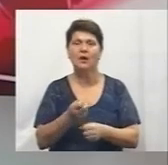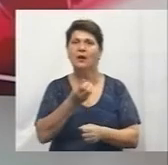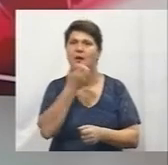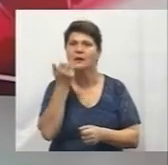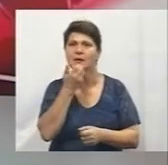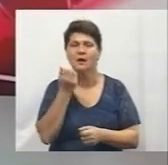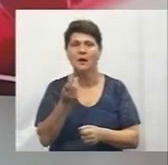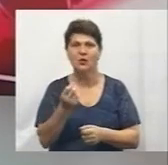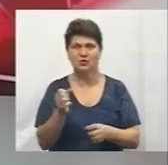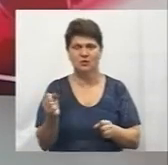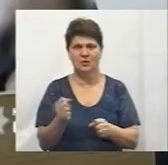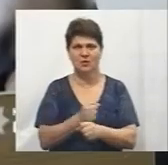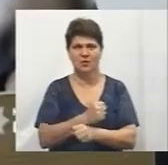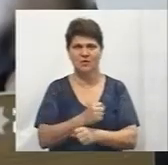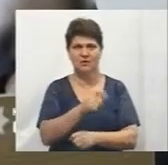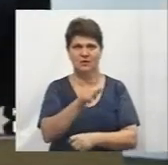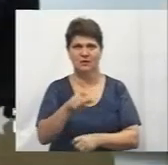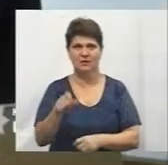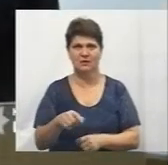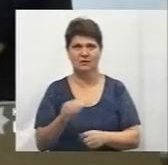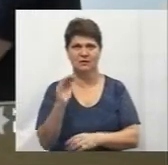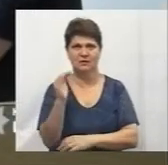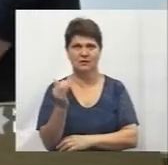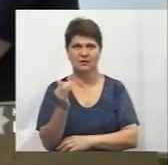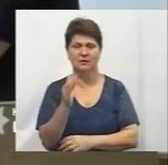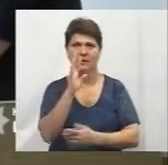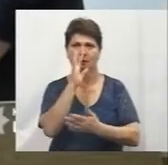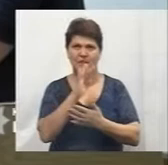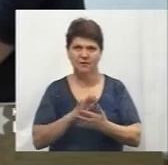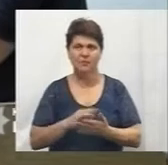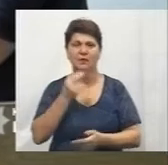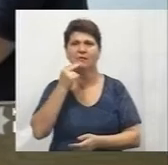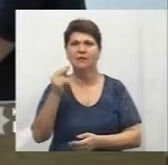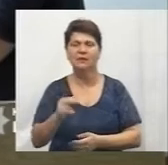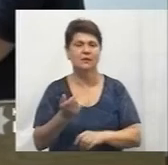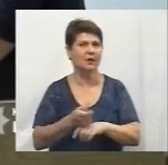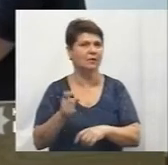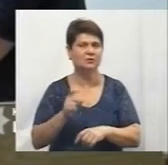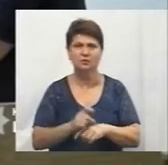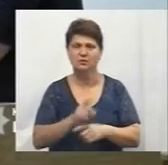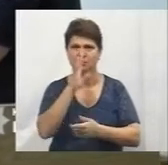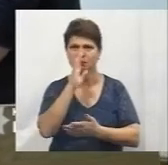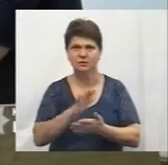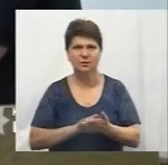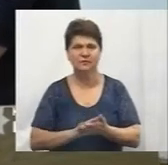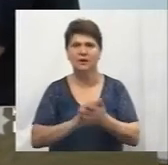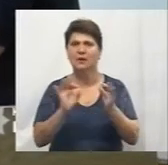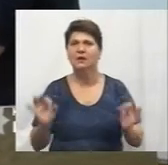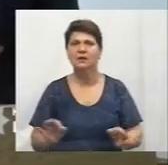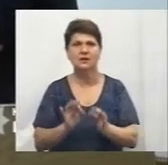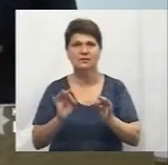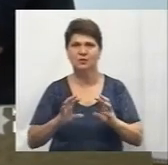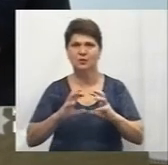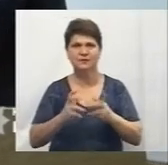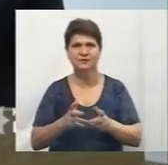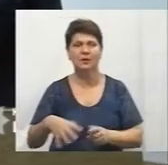лікування травмованих дітей. Свою вину визнаю повністю, дуже каюсь. Я не думала, що так вийде. Ні за що в світі.